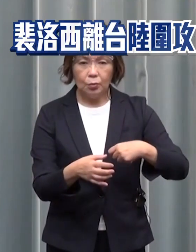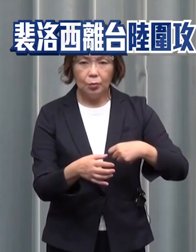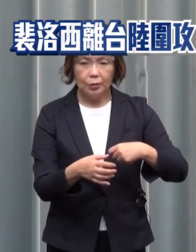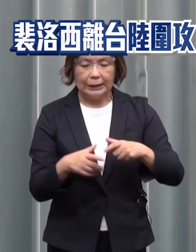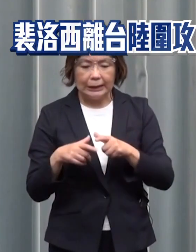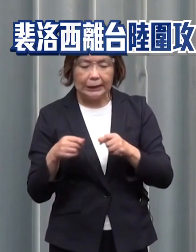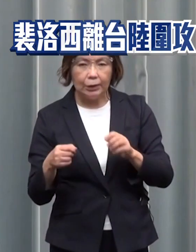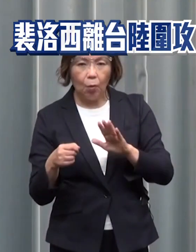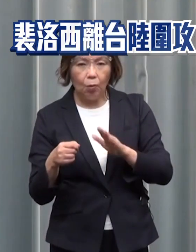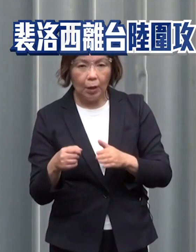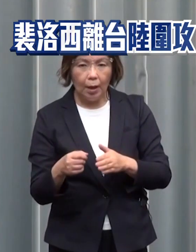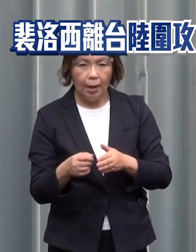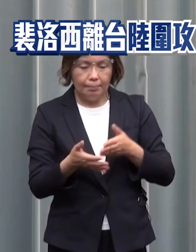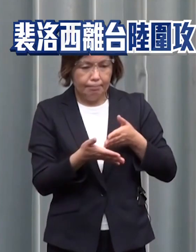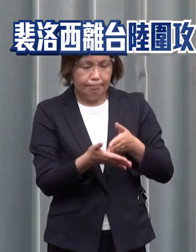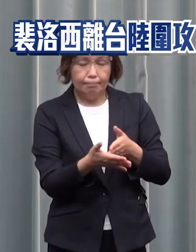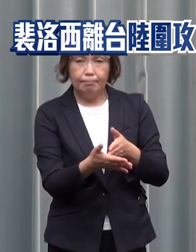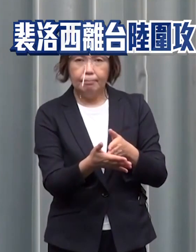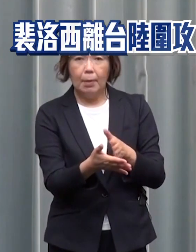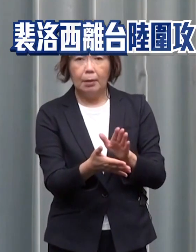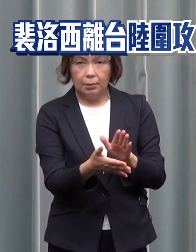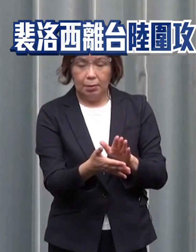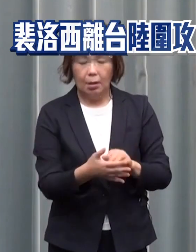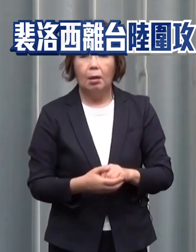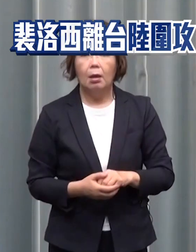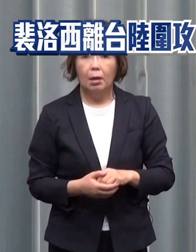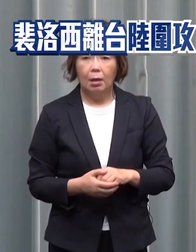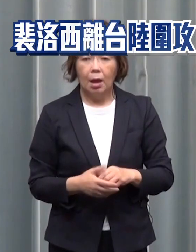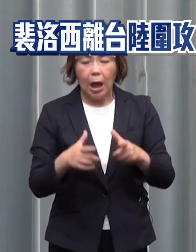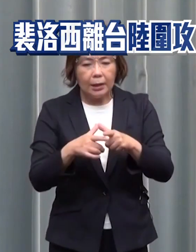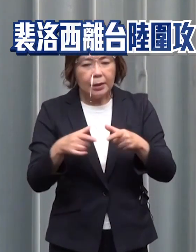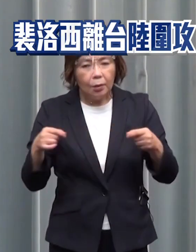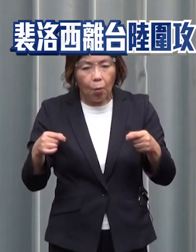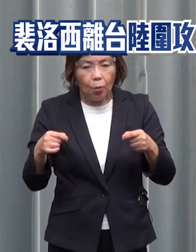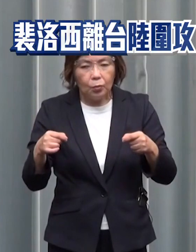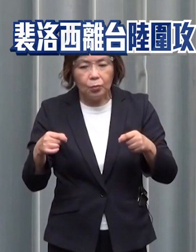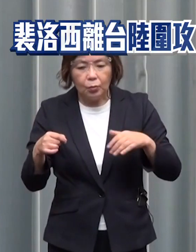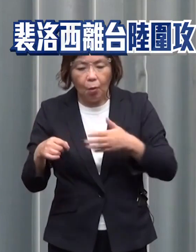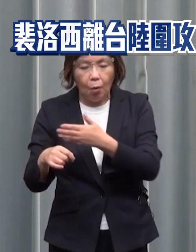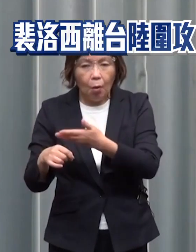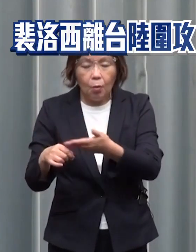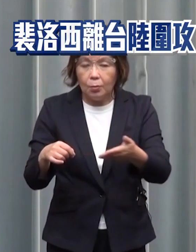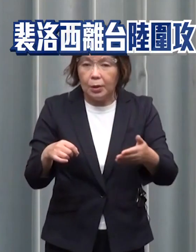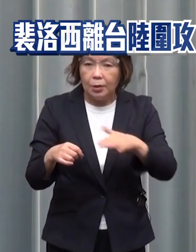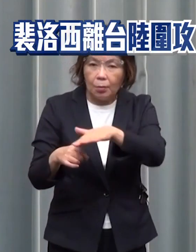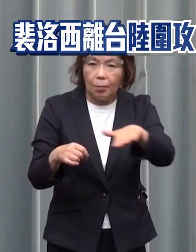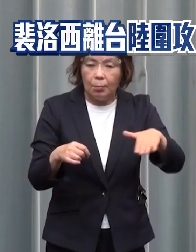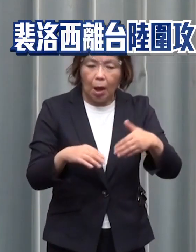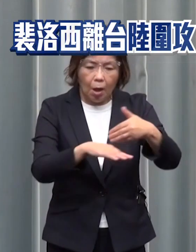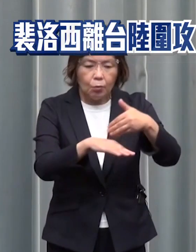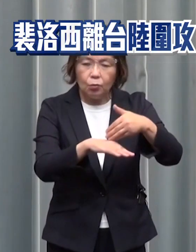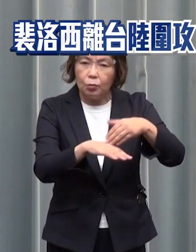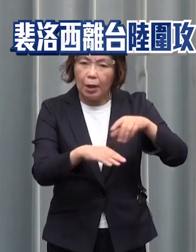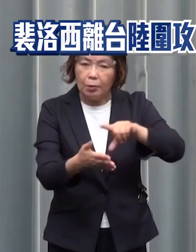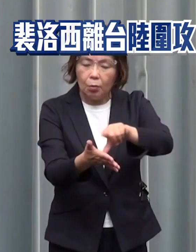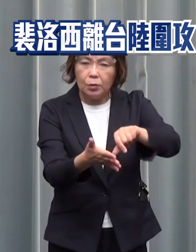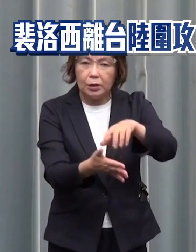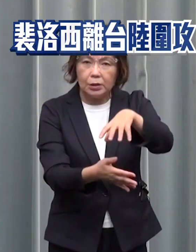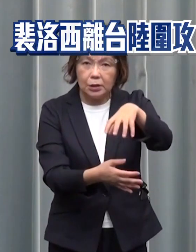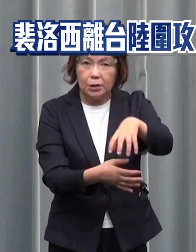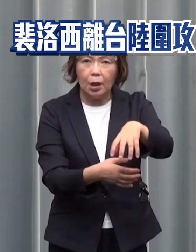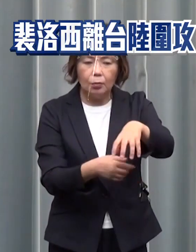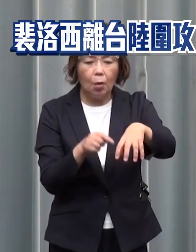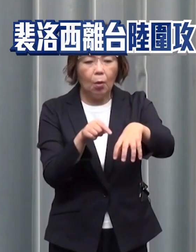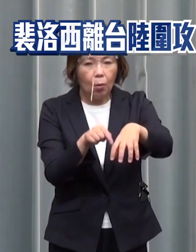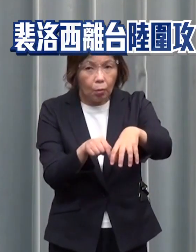大な懸念を表明しました。特に我が国の近海に訓練区域が設定されており、仮にその